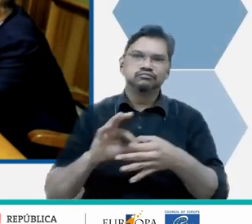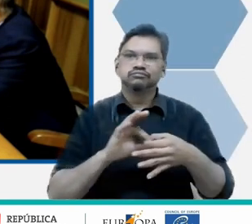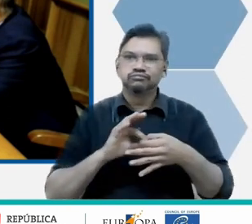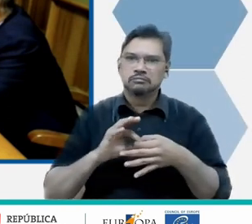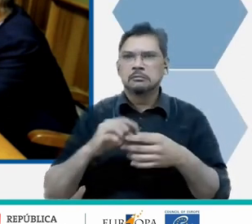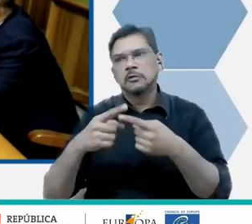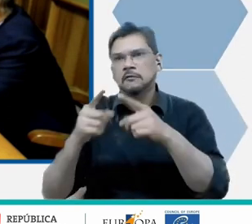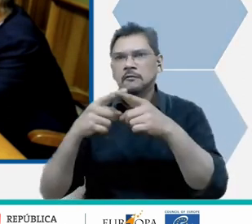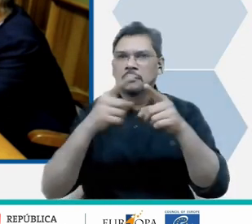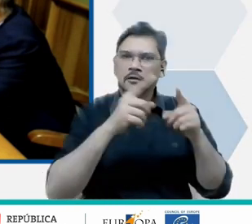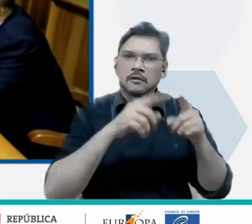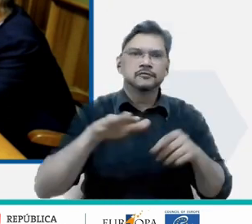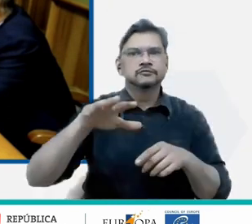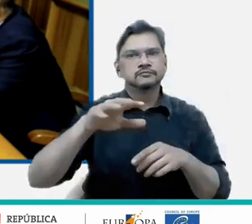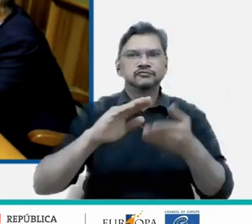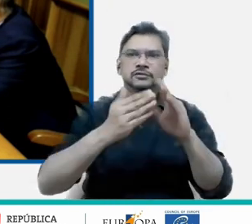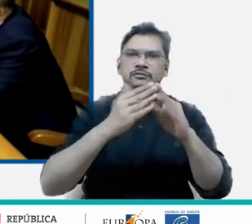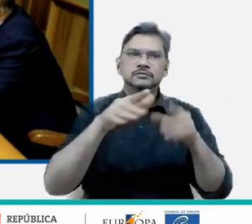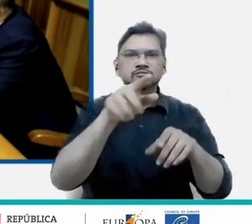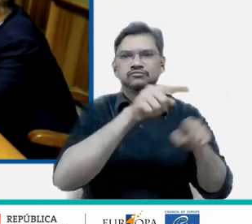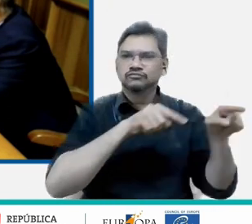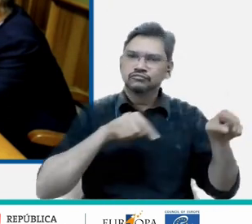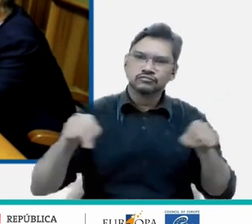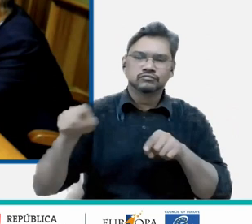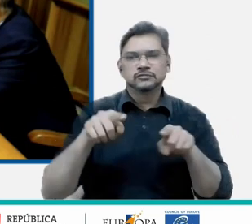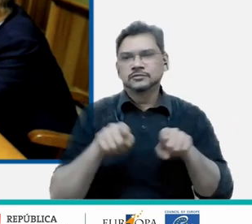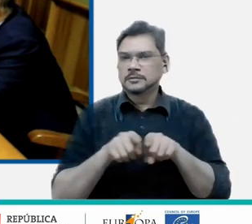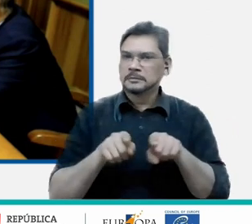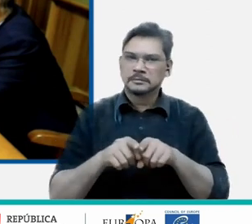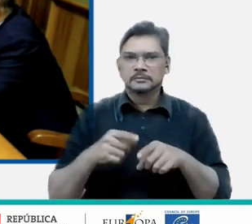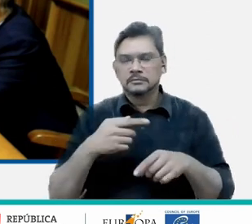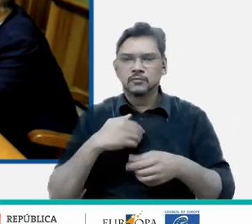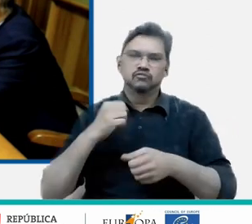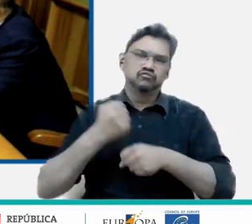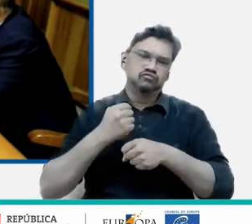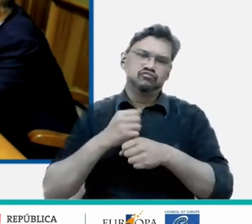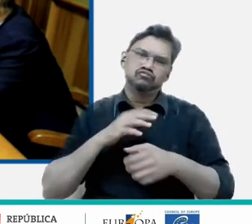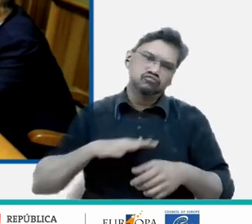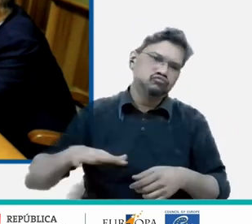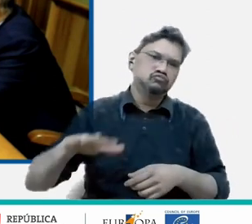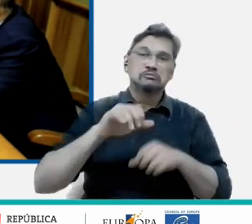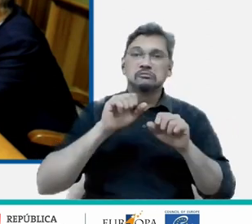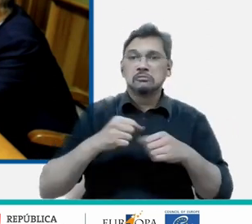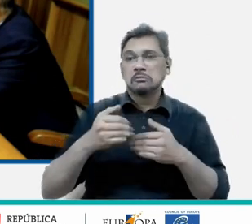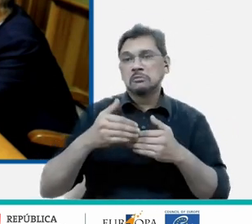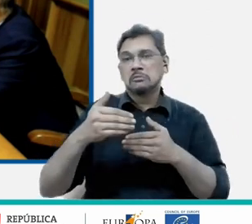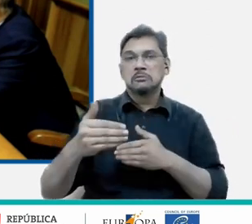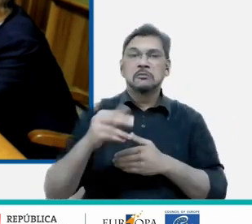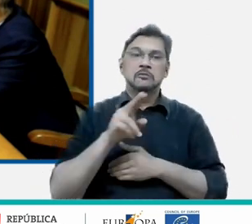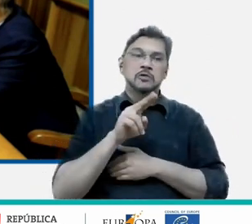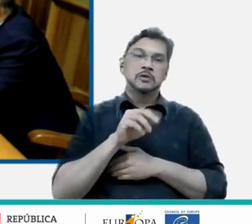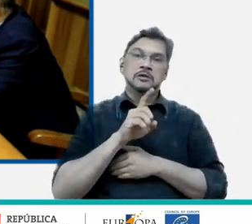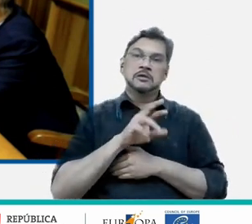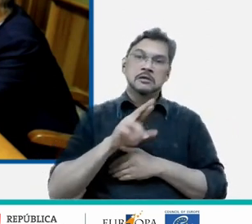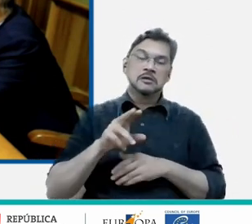расширение и укрепление сотрудничества с другими городами мира и заинтересованными партнерами. Желаю всем участникам